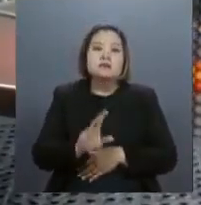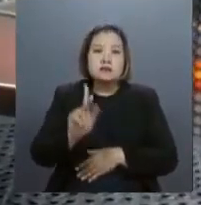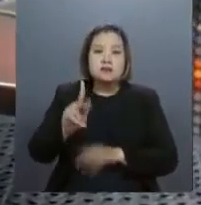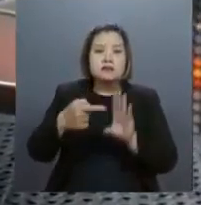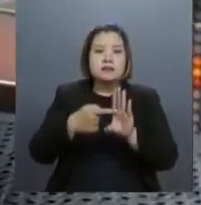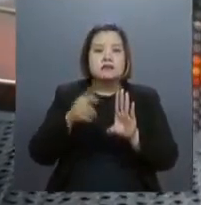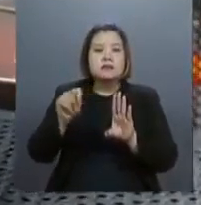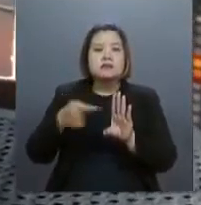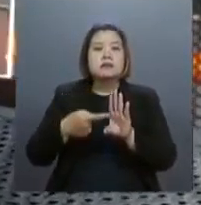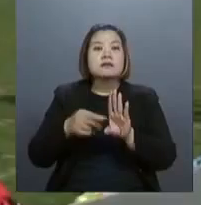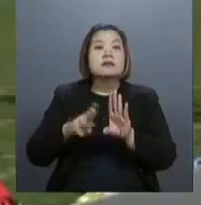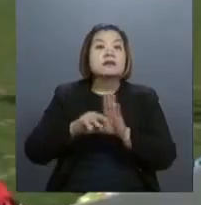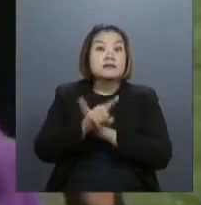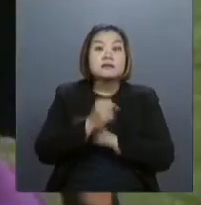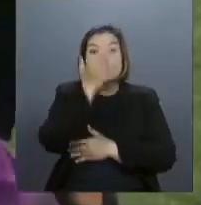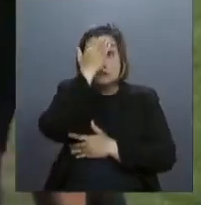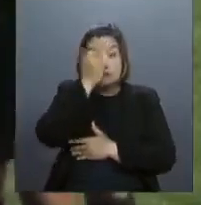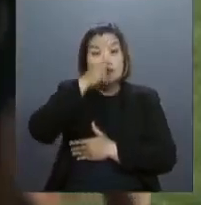ะพบกับอิรักในวันพรุ่งนี้ครับ